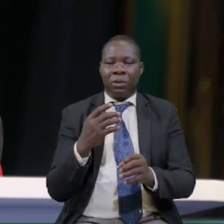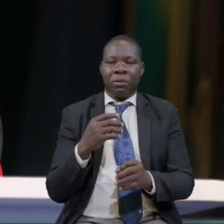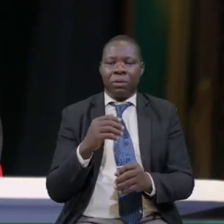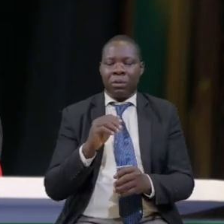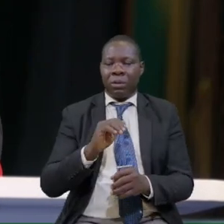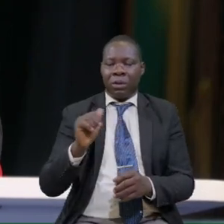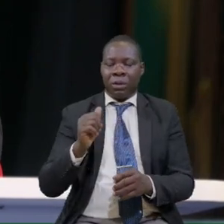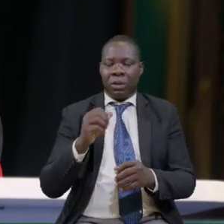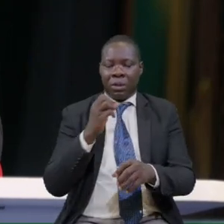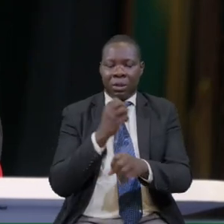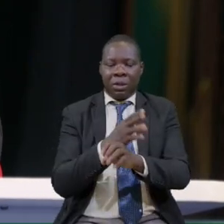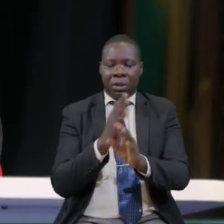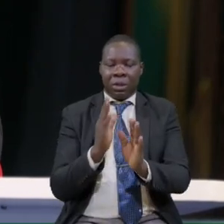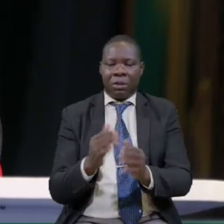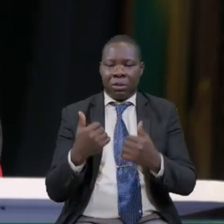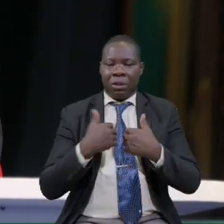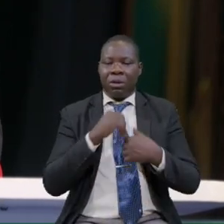Un conseiller.